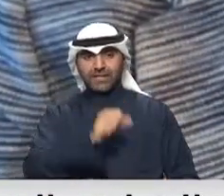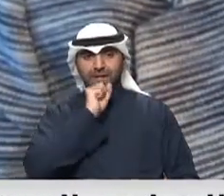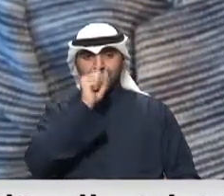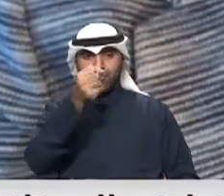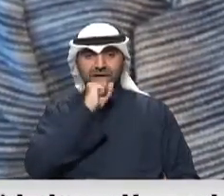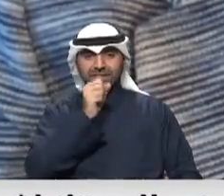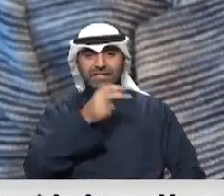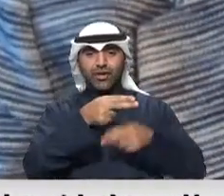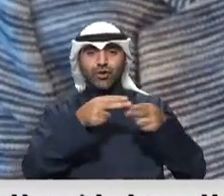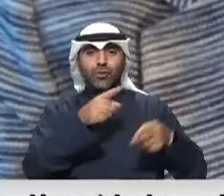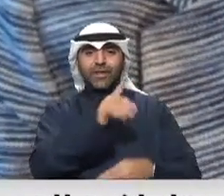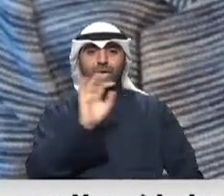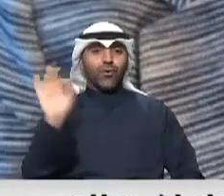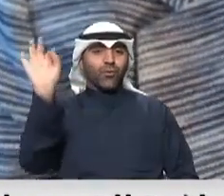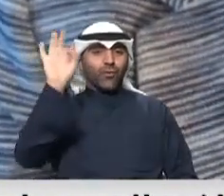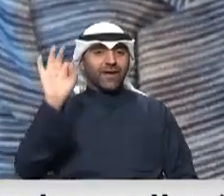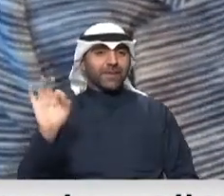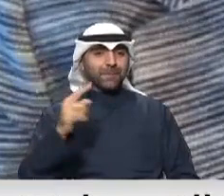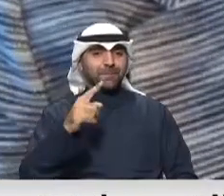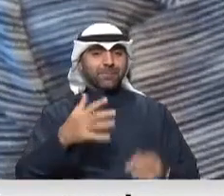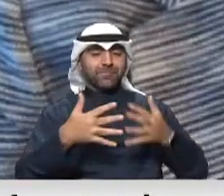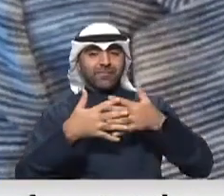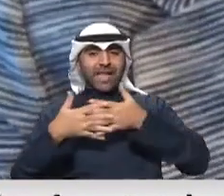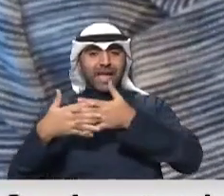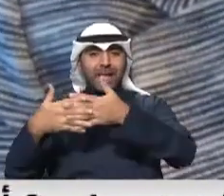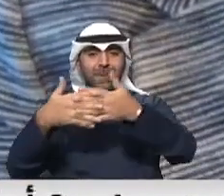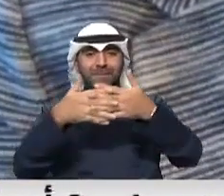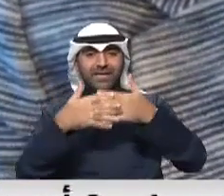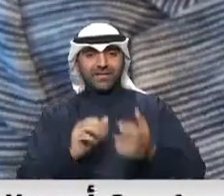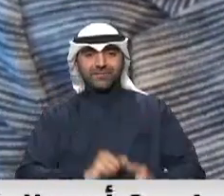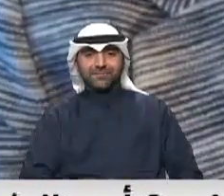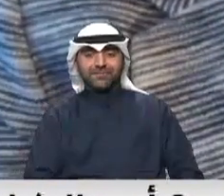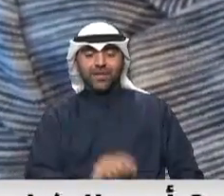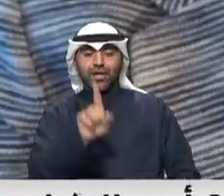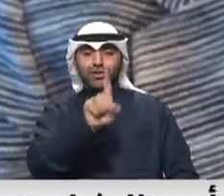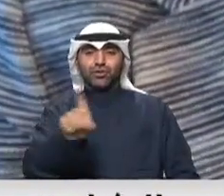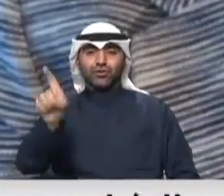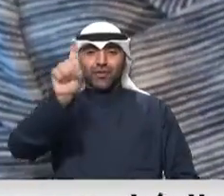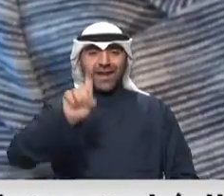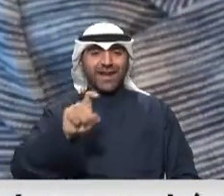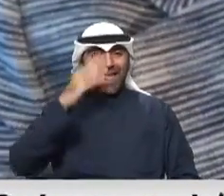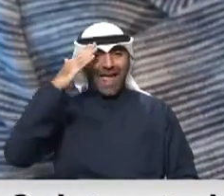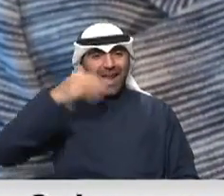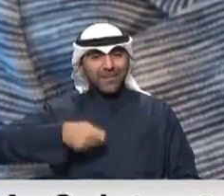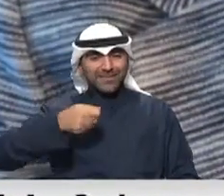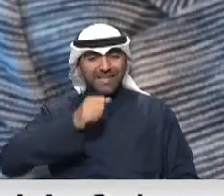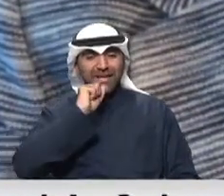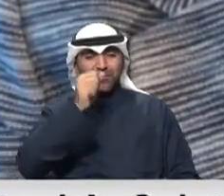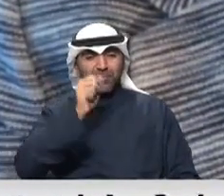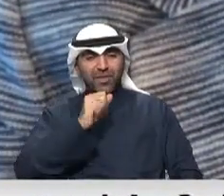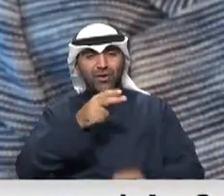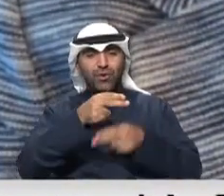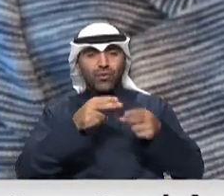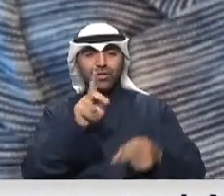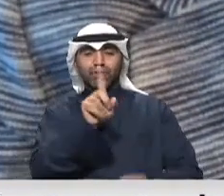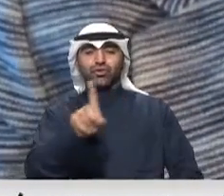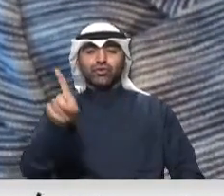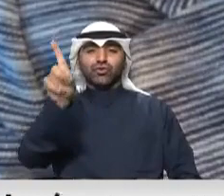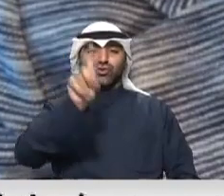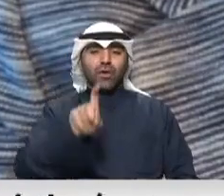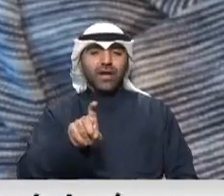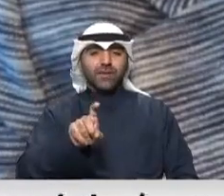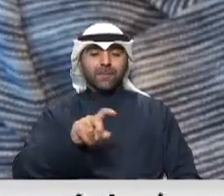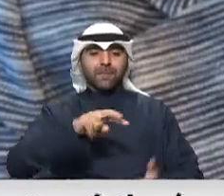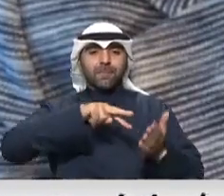الكومي. بداية داليا أهلا بك، وبعد إسقاط المنطاد الصيني وإعلام بكين لاستيائها، إلى أي مدى